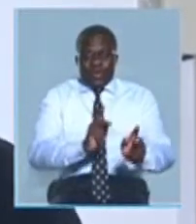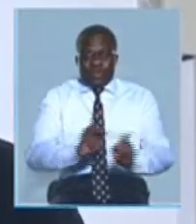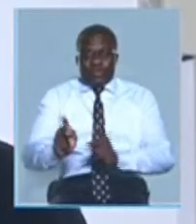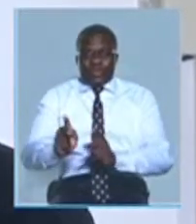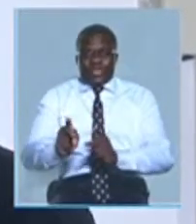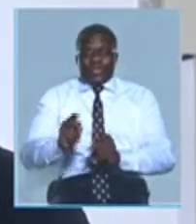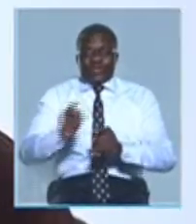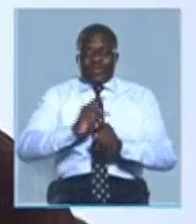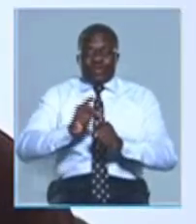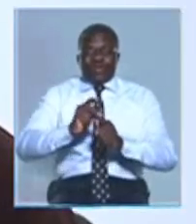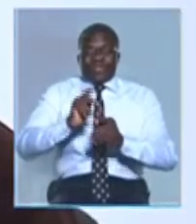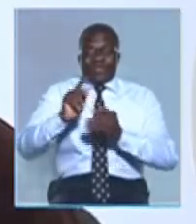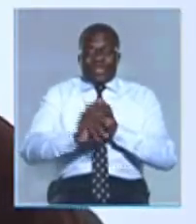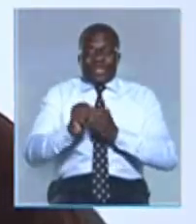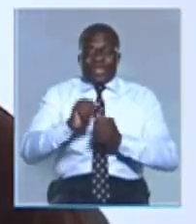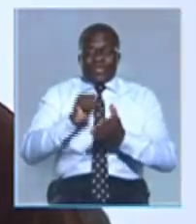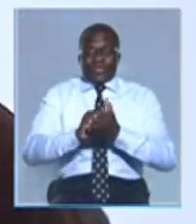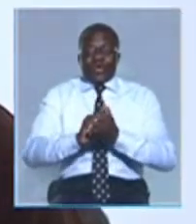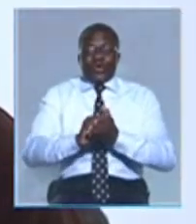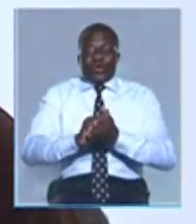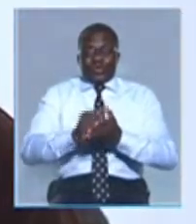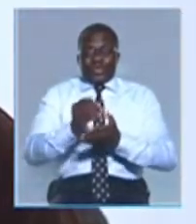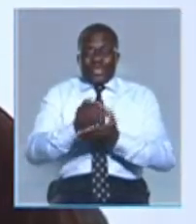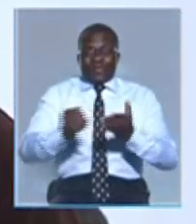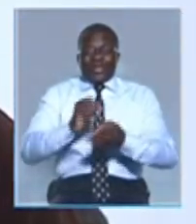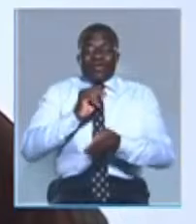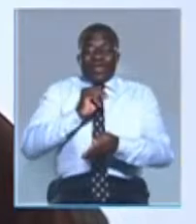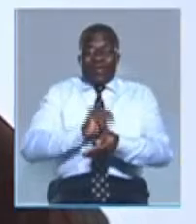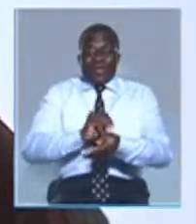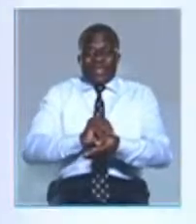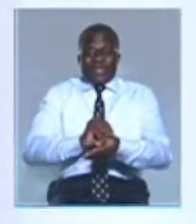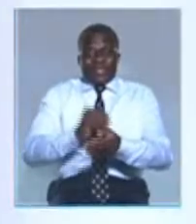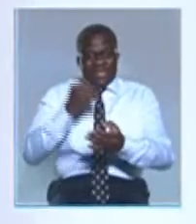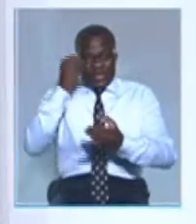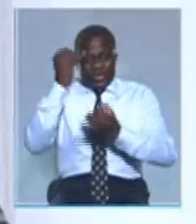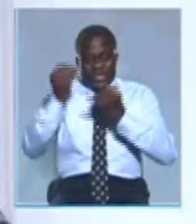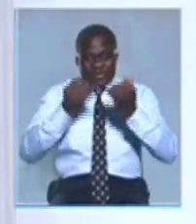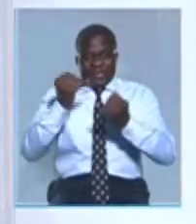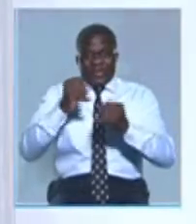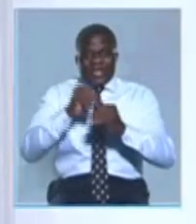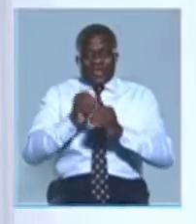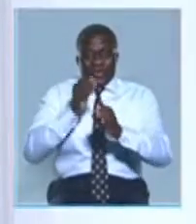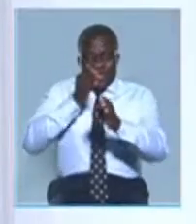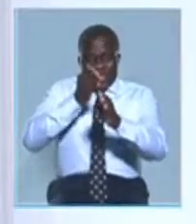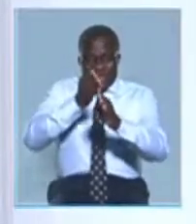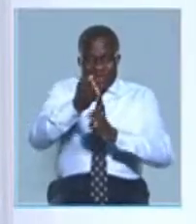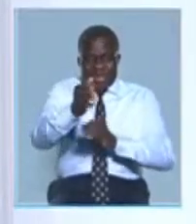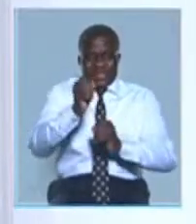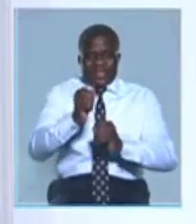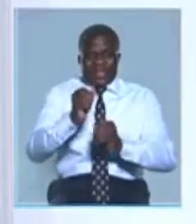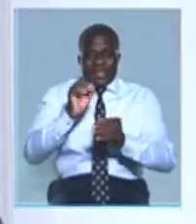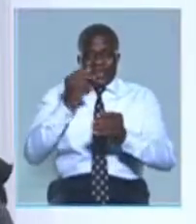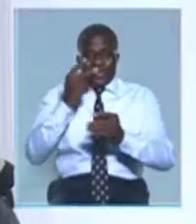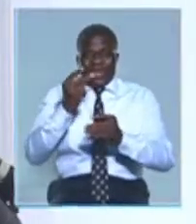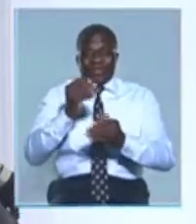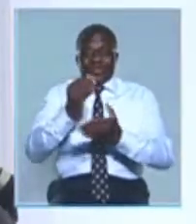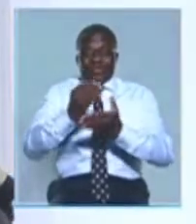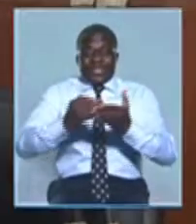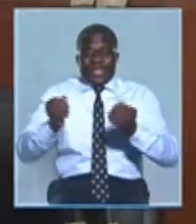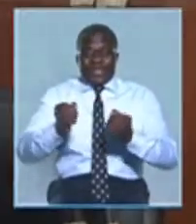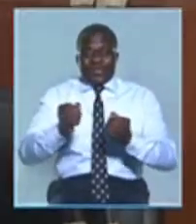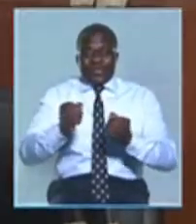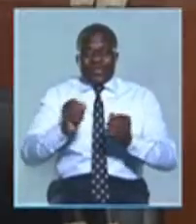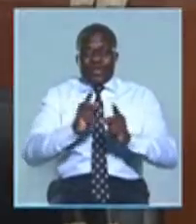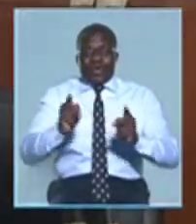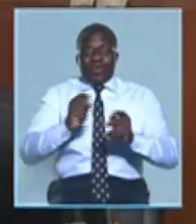de professionnalisation de cette branche de la médecine. Une initiative dans la droite ligne de la vision du secteur au